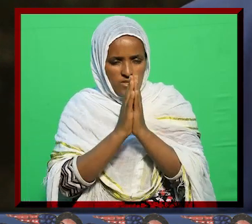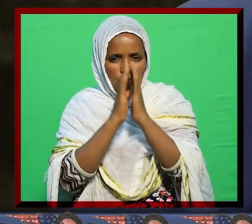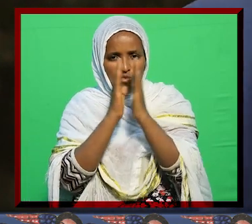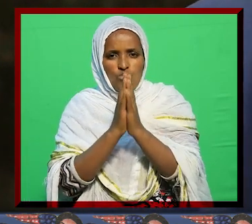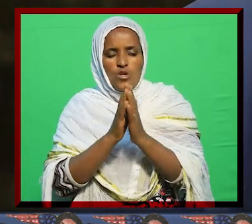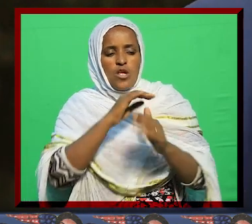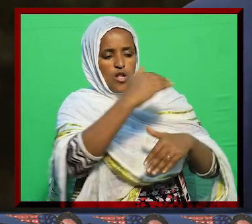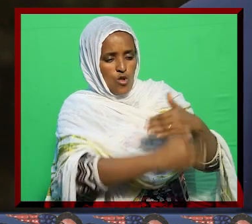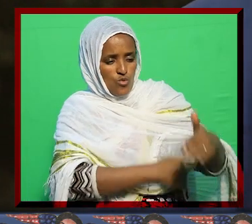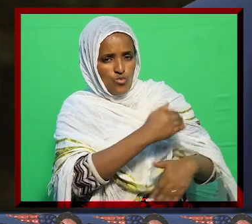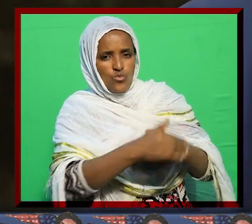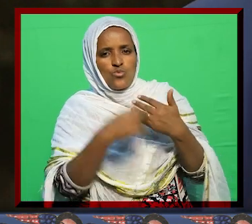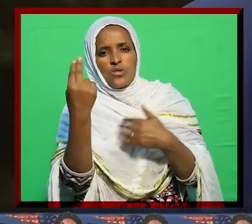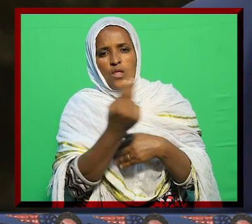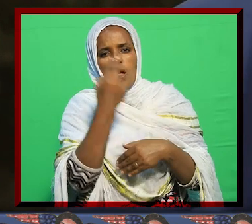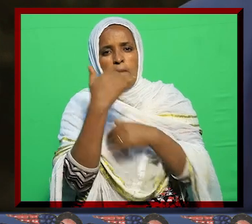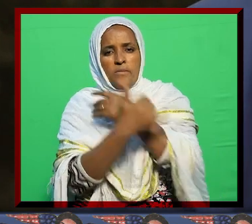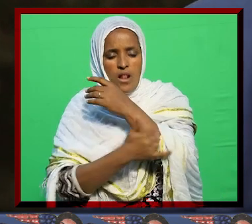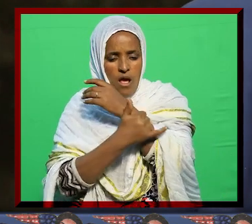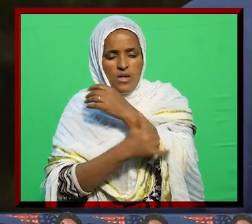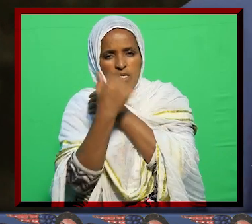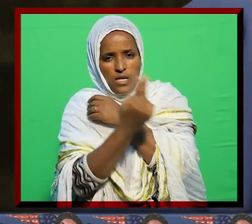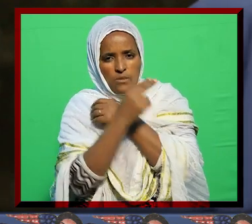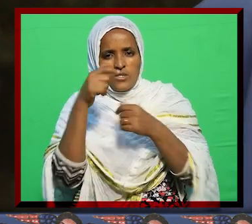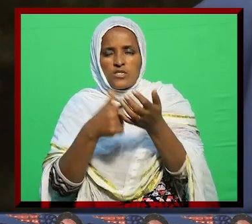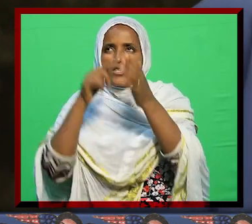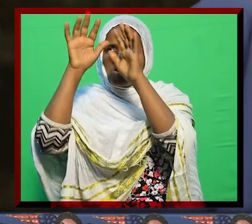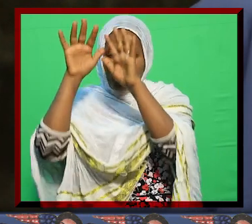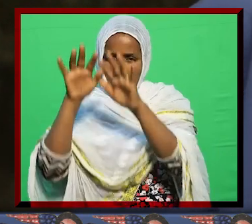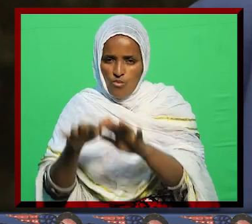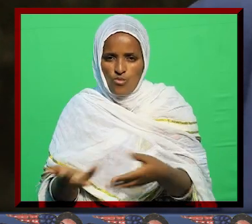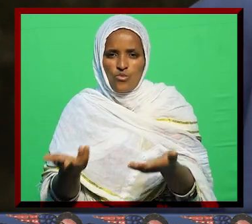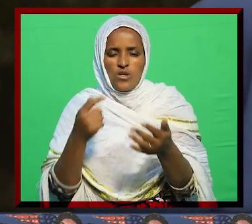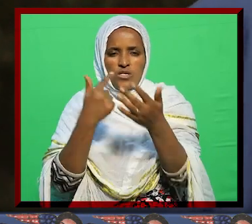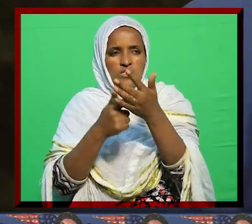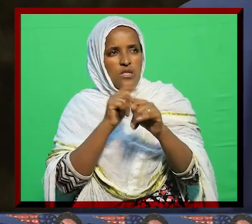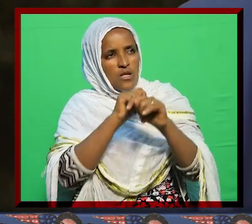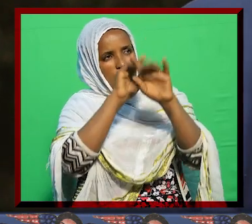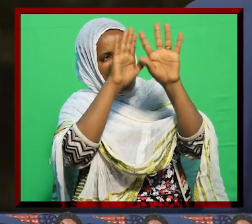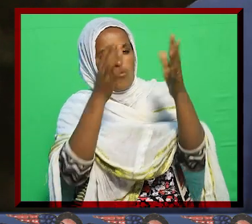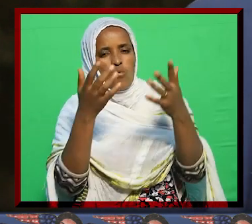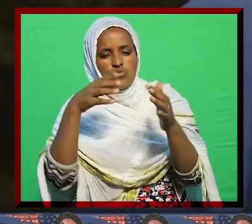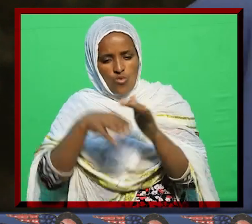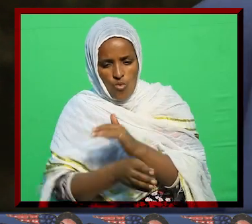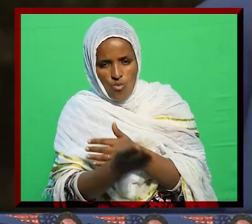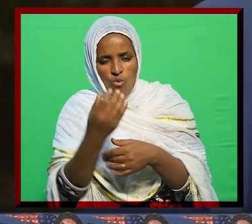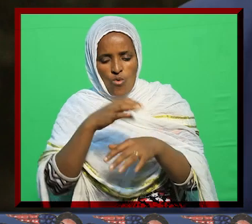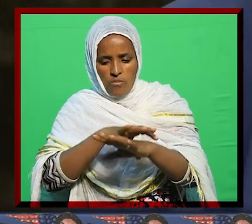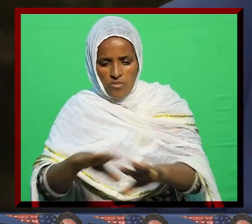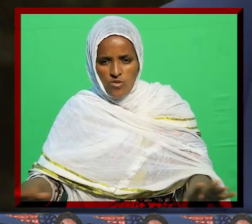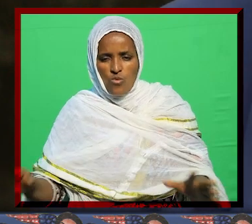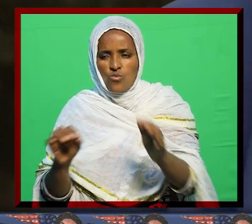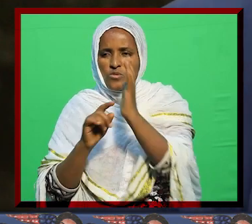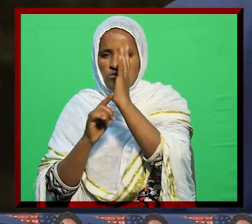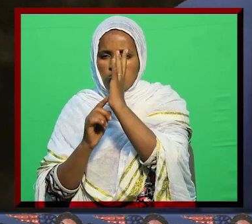የምትጸልየው ጸሎት ለትውልዱ ጠቃሚ ለሀገሩ ጠቃሚ ስለ ዝናማቱ ስለ ተራራው ስለ ሸንተረሩ ስለ ሜዳው ስለ